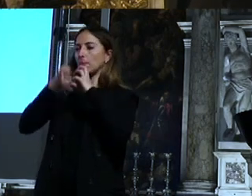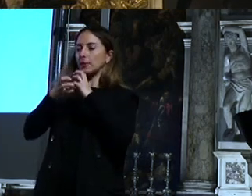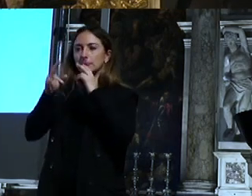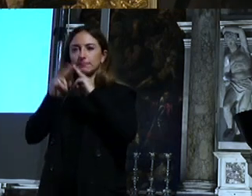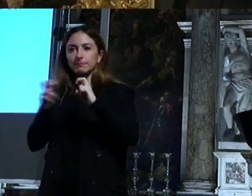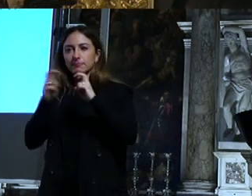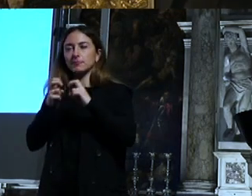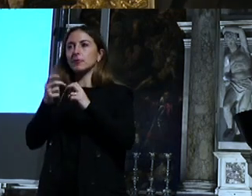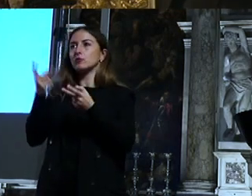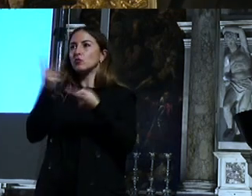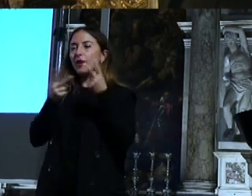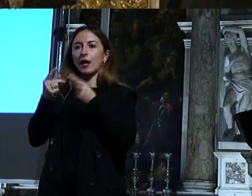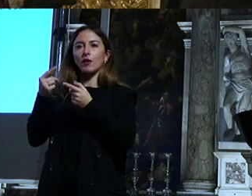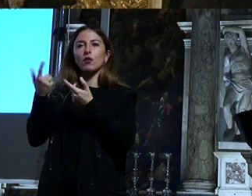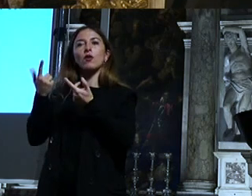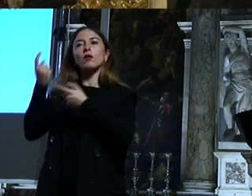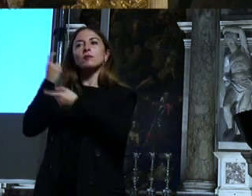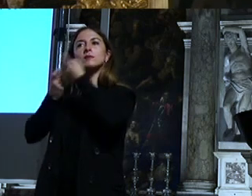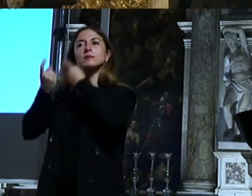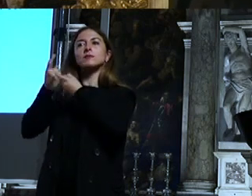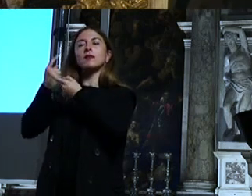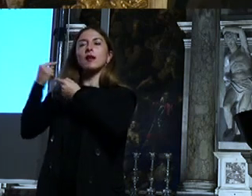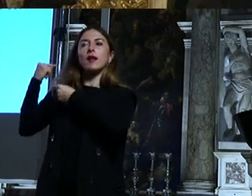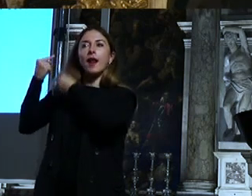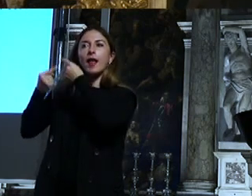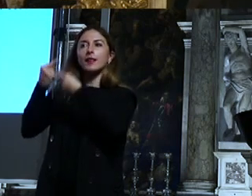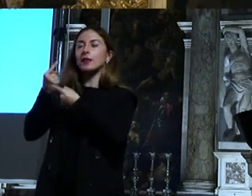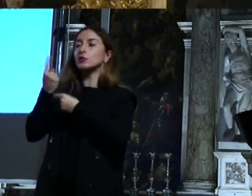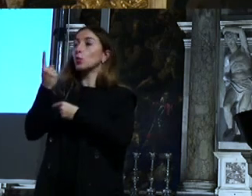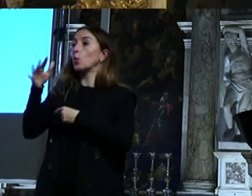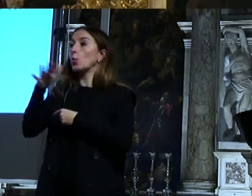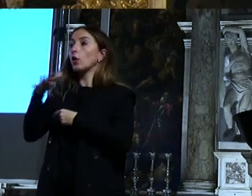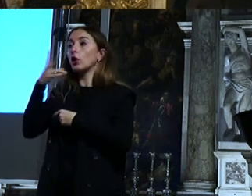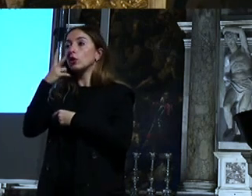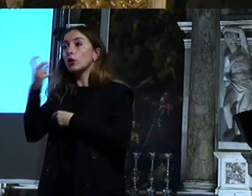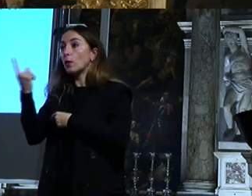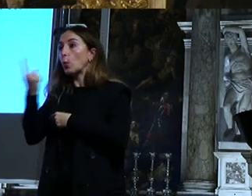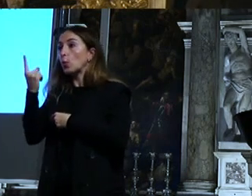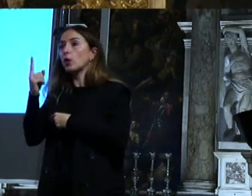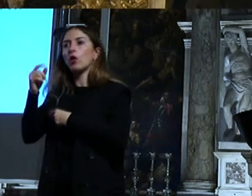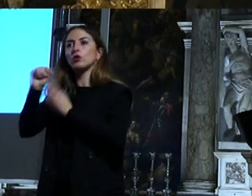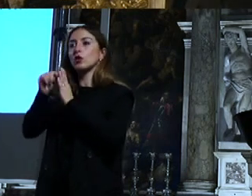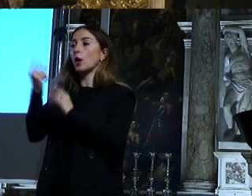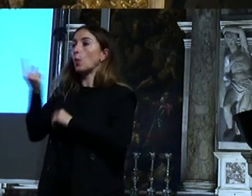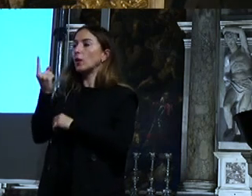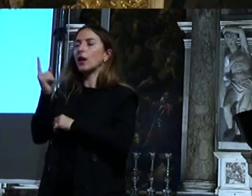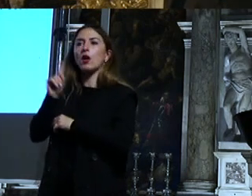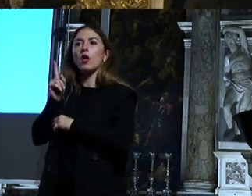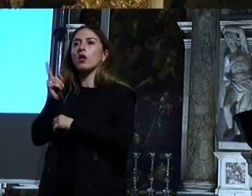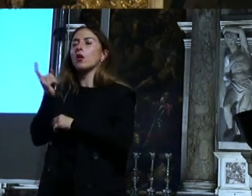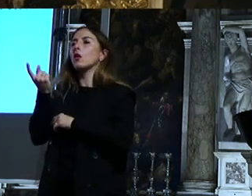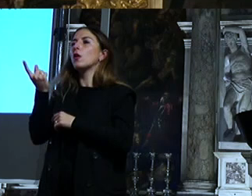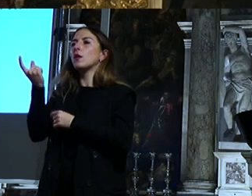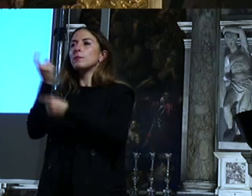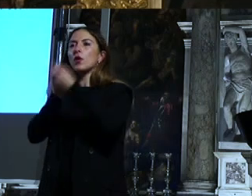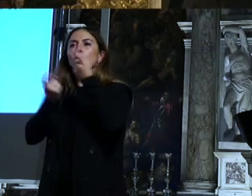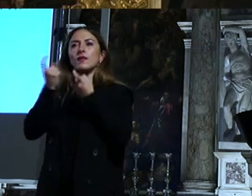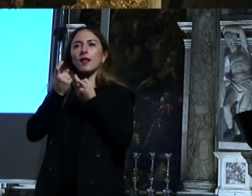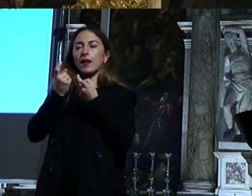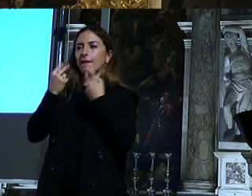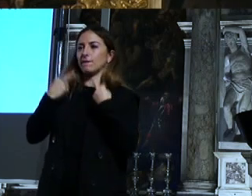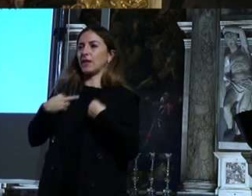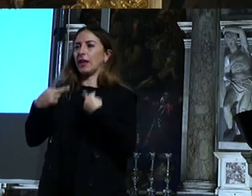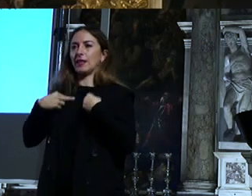proprie radici e scoprendo che non si trovano in un unico luogo o in un'unica storia, ma provengono da una complessità di